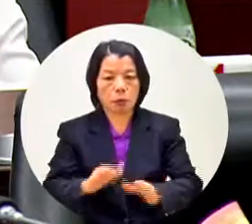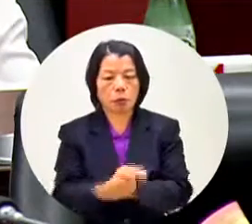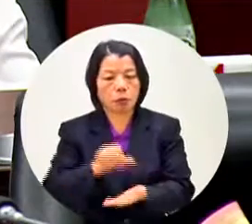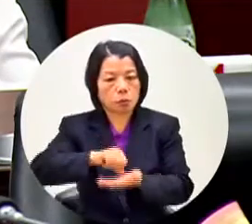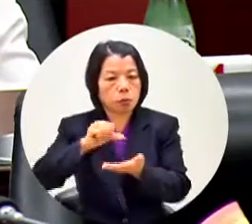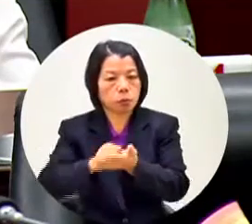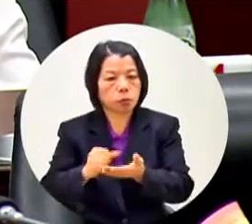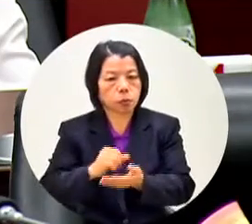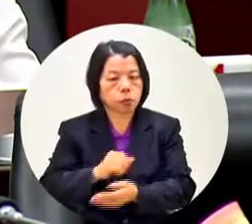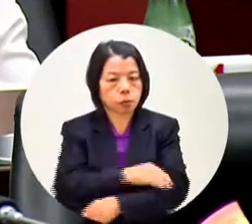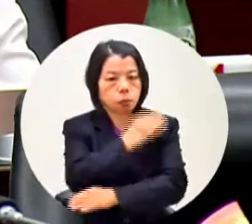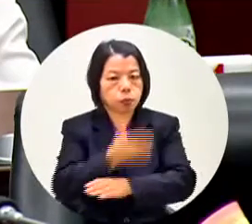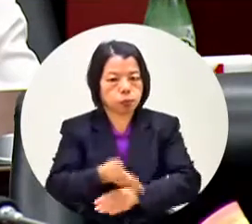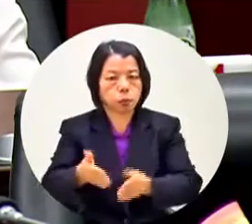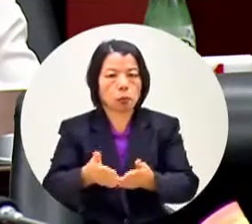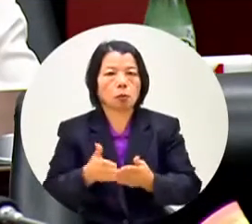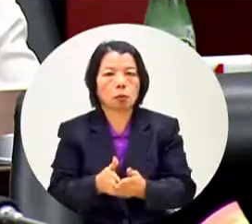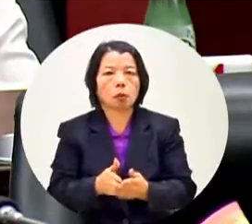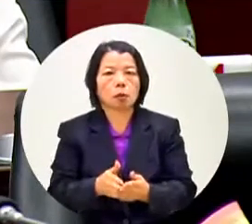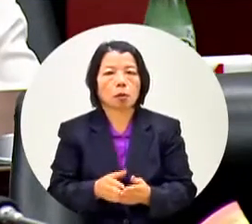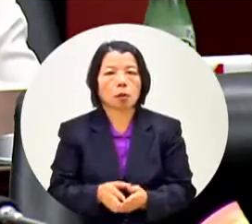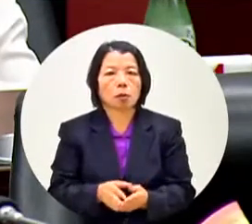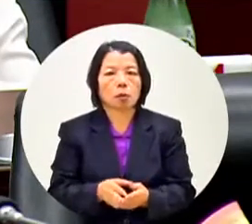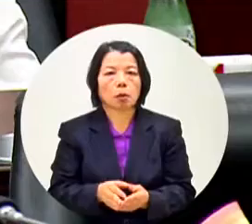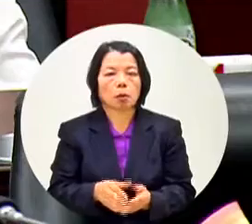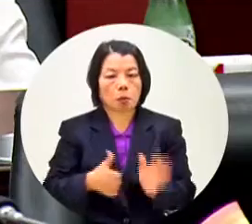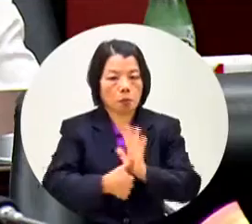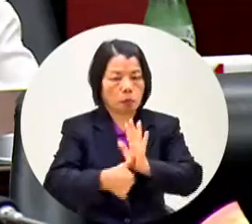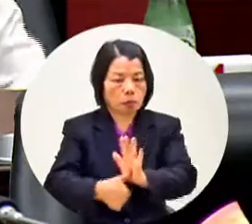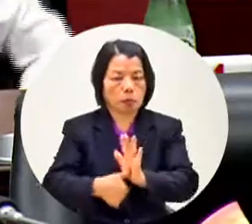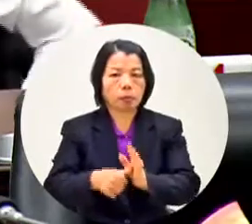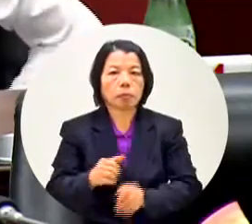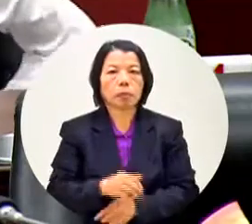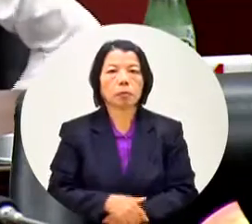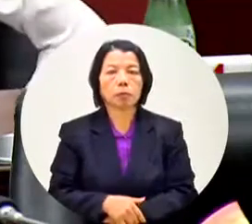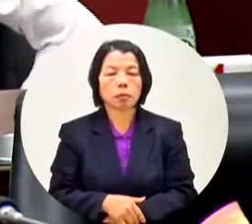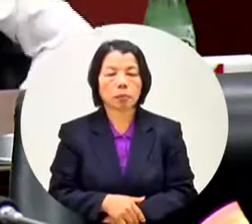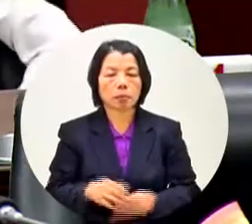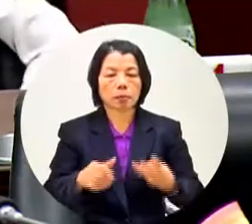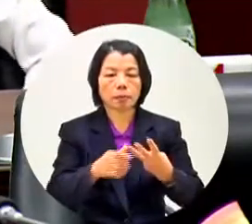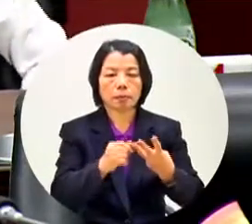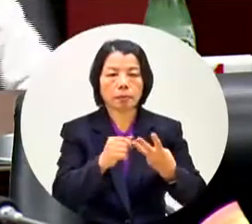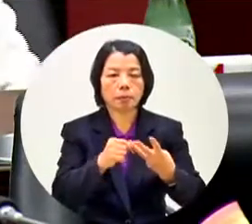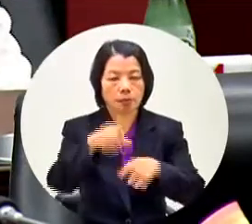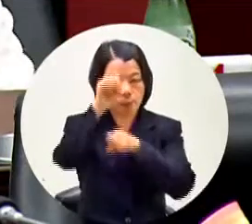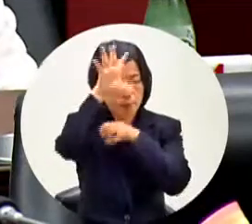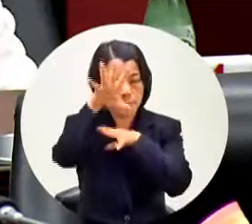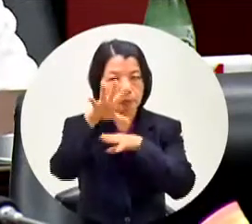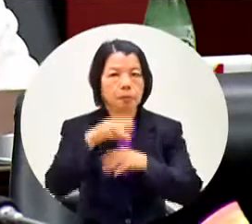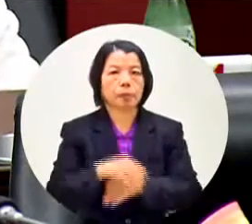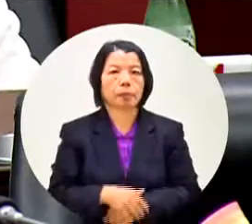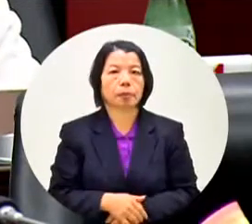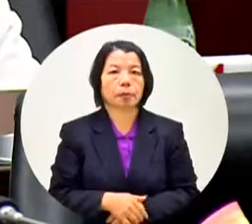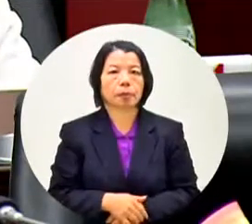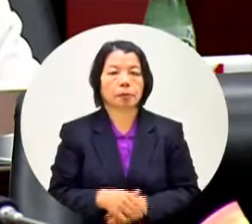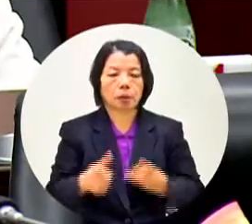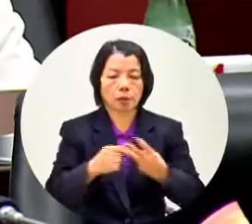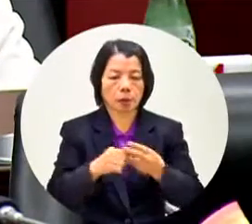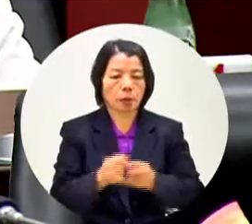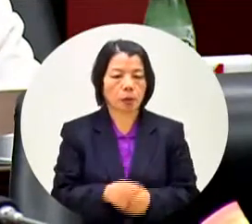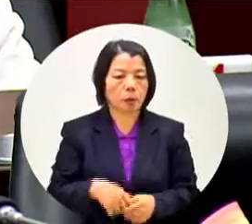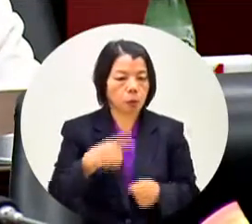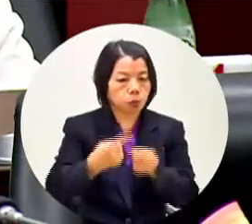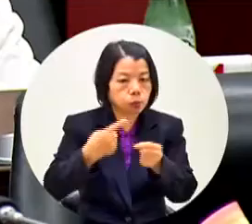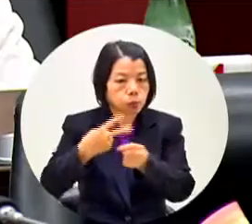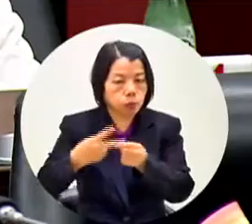右，好，这个也是因为产销失衡好导致的另外一个非常有名的好的水果。那第三个部分就